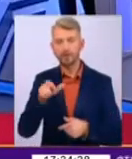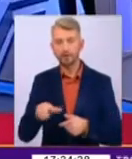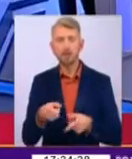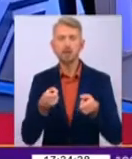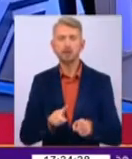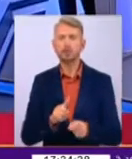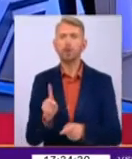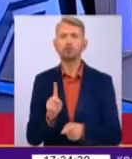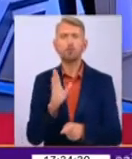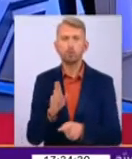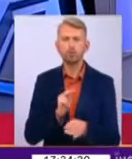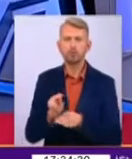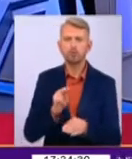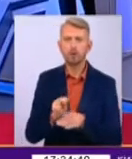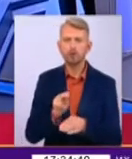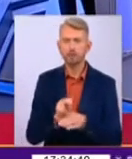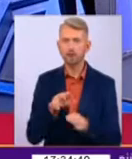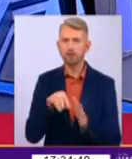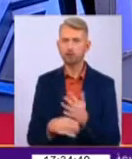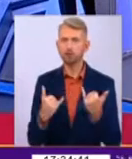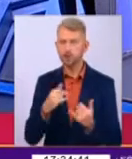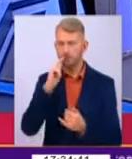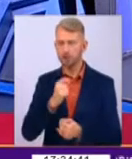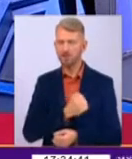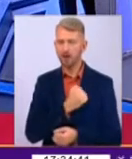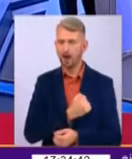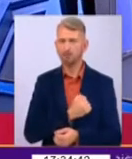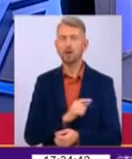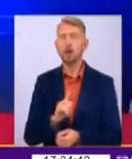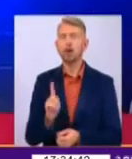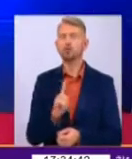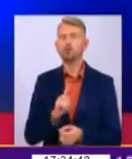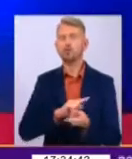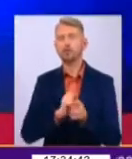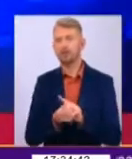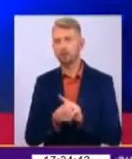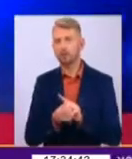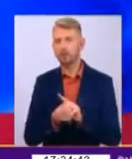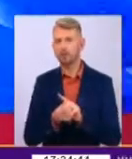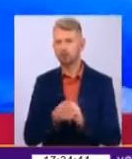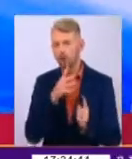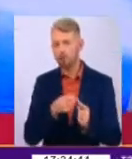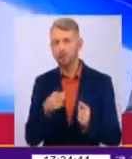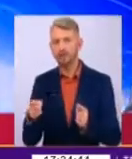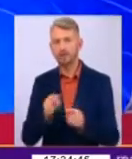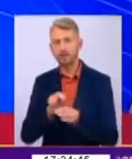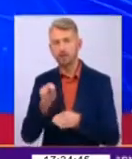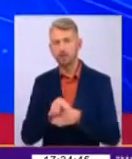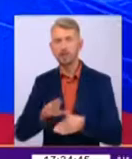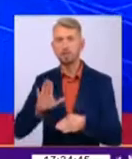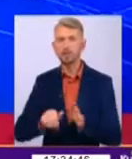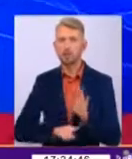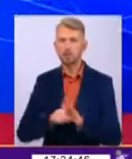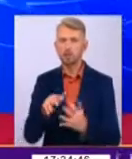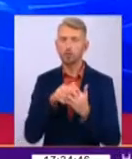чого навчатимуть в сучасній українській армії і що змінилося в процесі навчання вже після